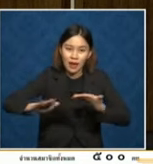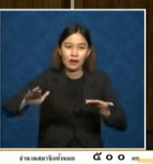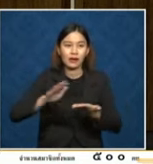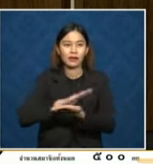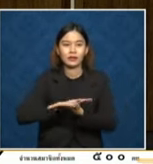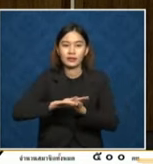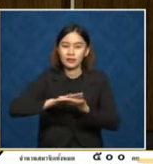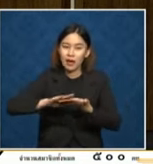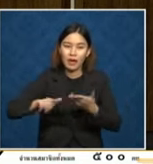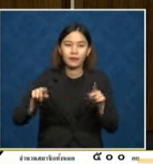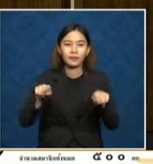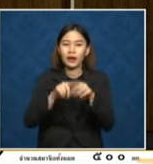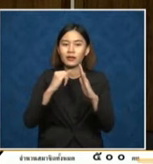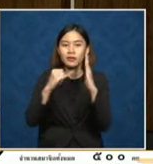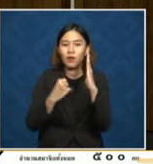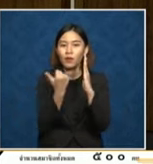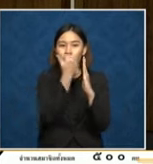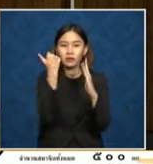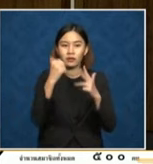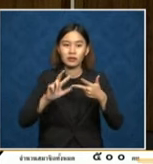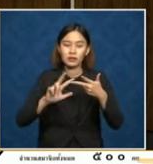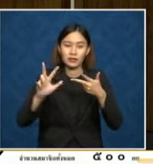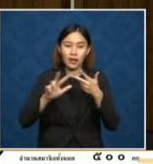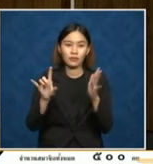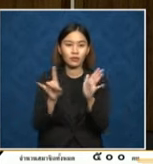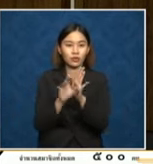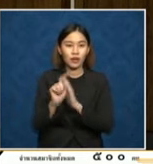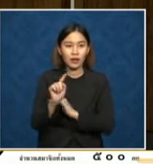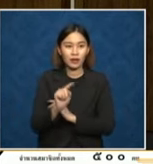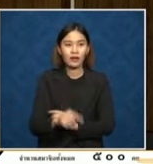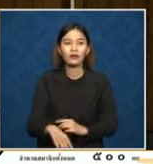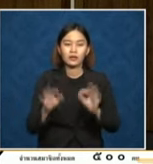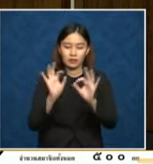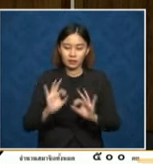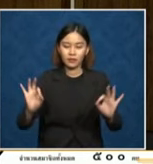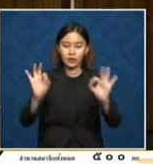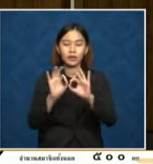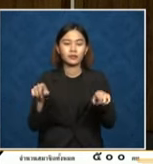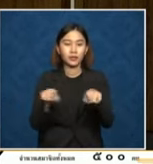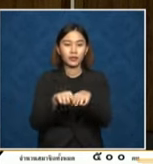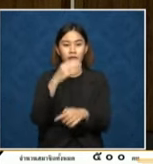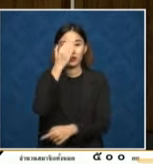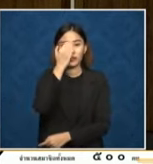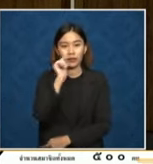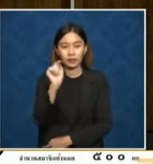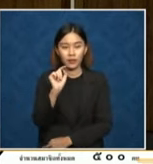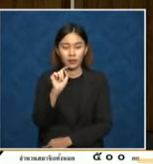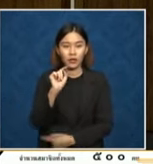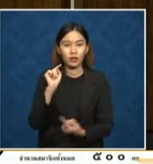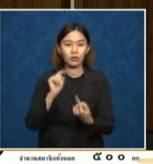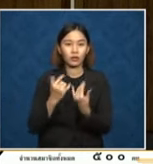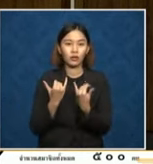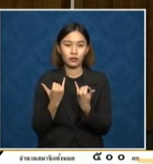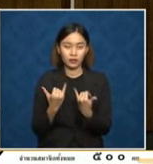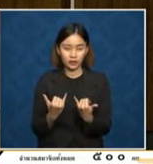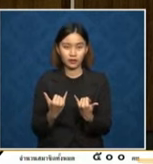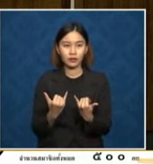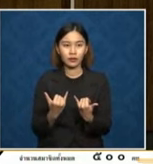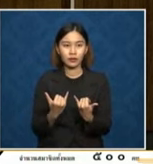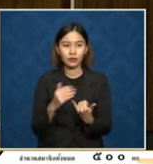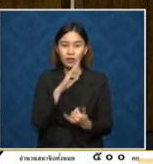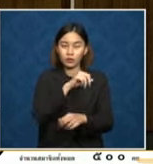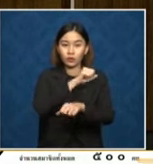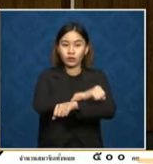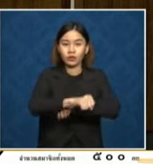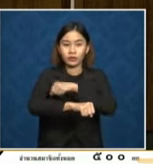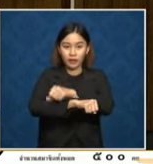ของที่อื่นด้วยนะครับเรื่องสุดท้ายนะครับอันนี้ก็เป็นเรื่องใหญ่นะเนื่องจากว่าในส่วนปัจจุบันนะเวลาจะก่อส